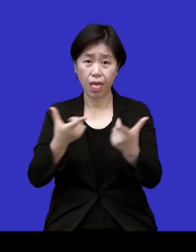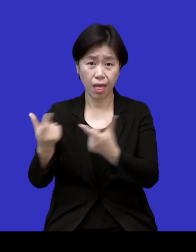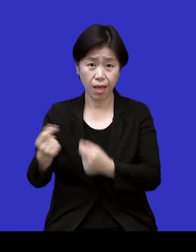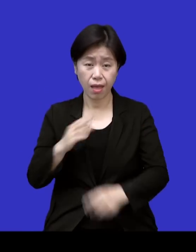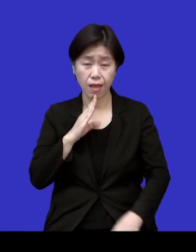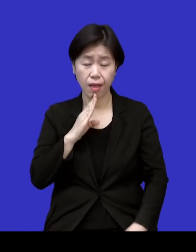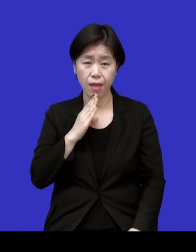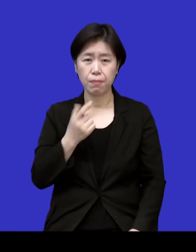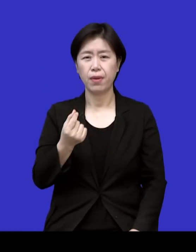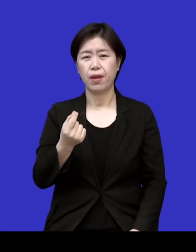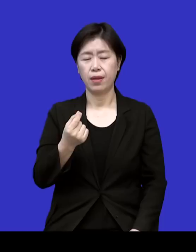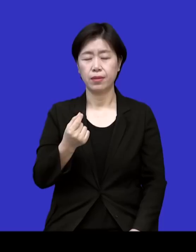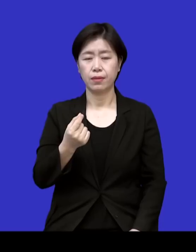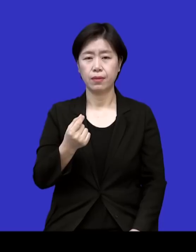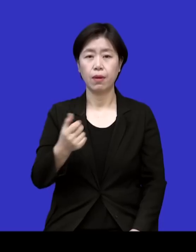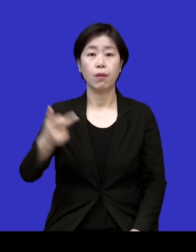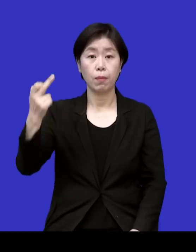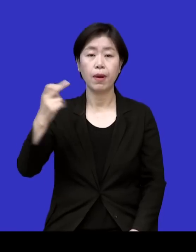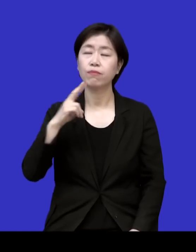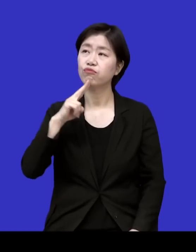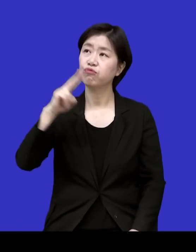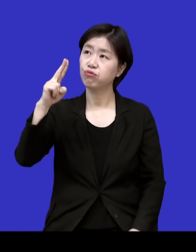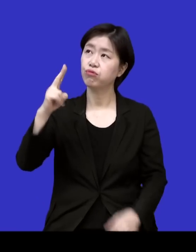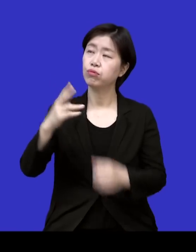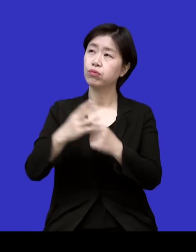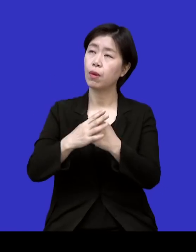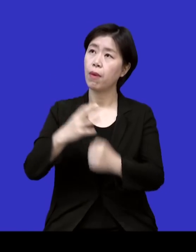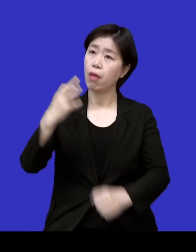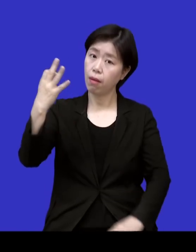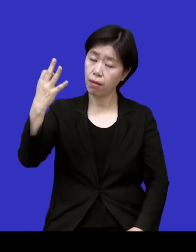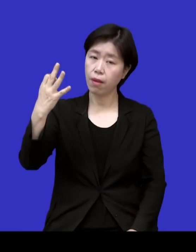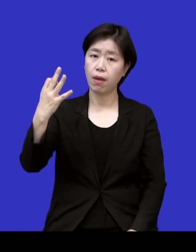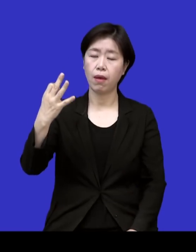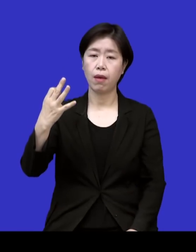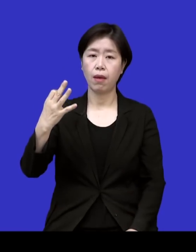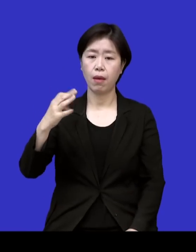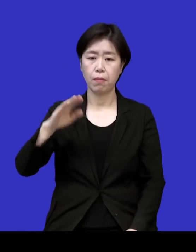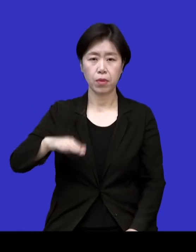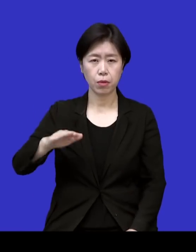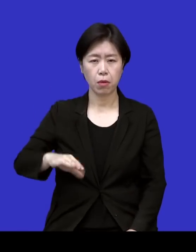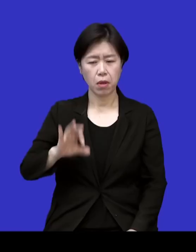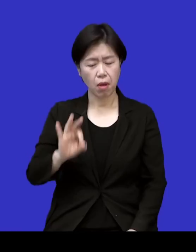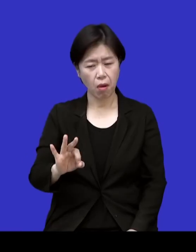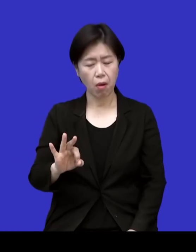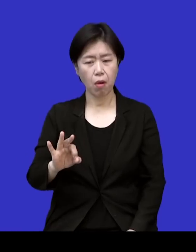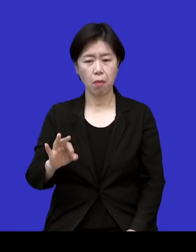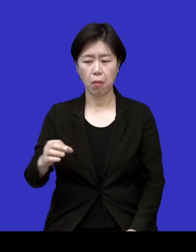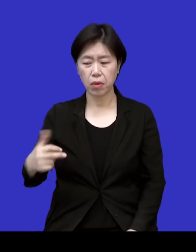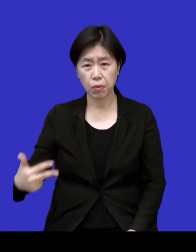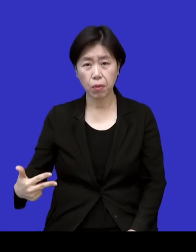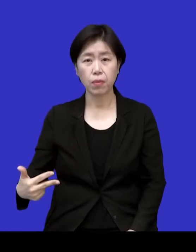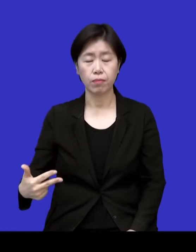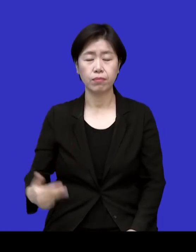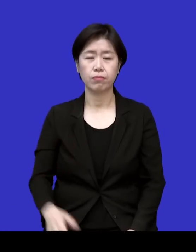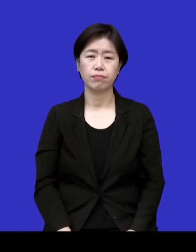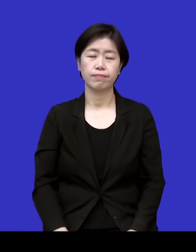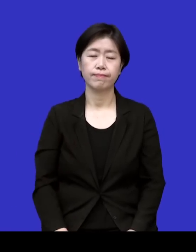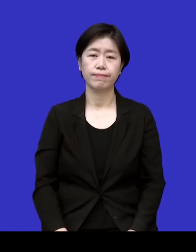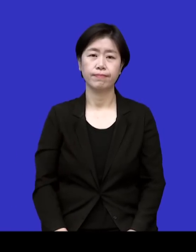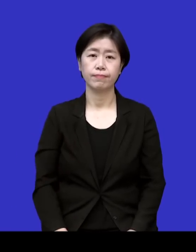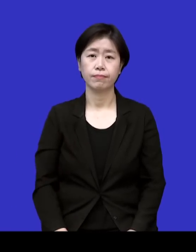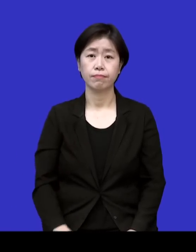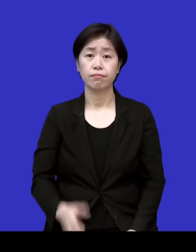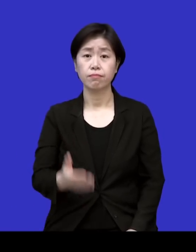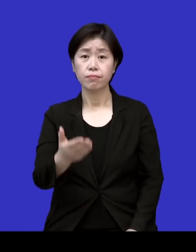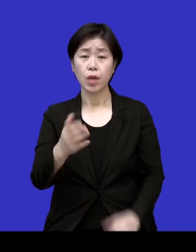14살, 이렇게 2살 터울이었거든요. 동생 10살, 뭐 동생 7살. 그럼 네. 그런 일을 그렇게 어린 나이에 겪으면